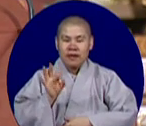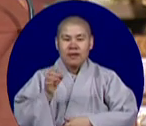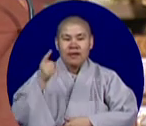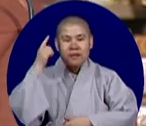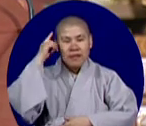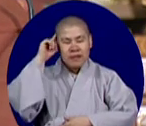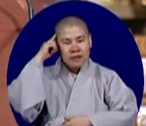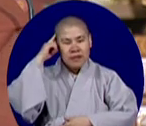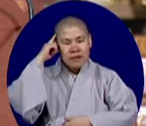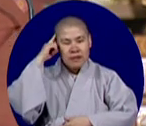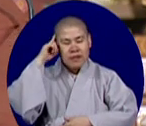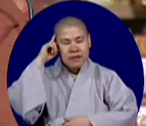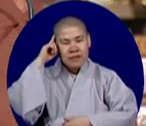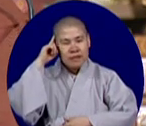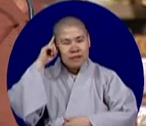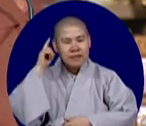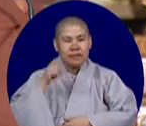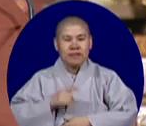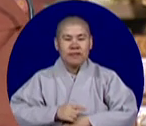생각하는 거,